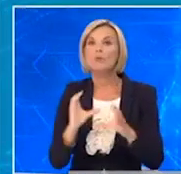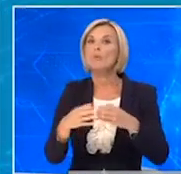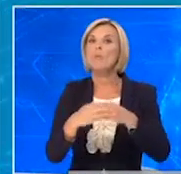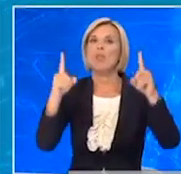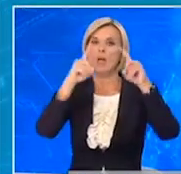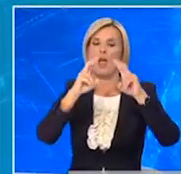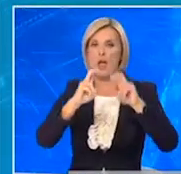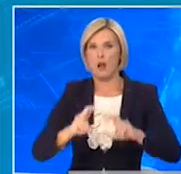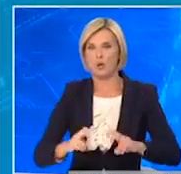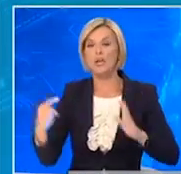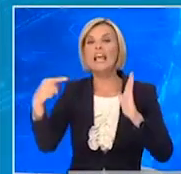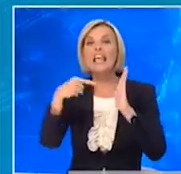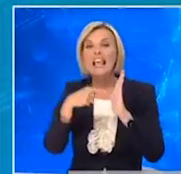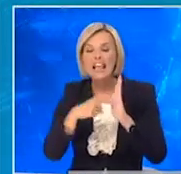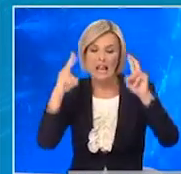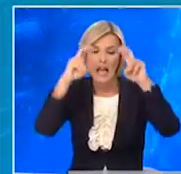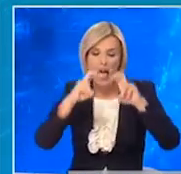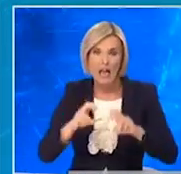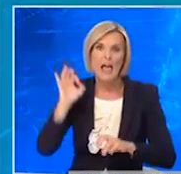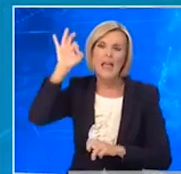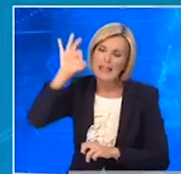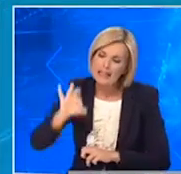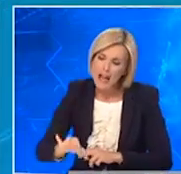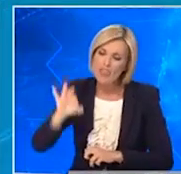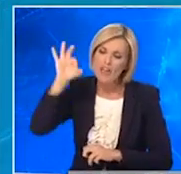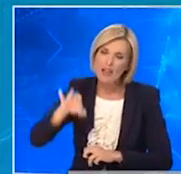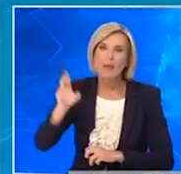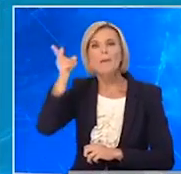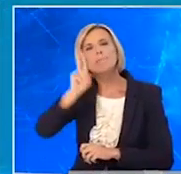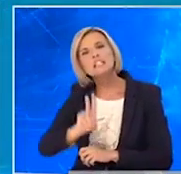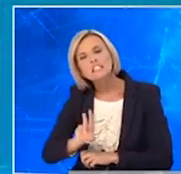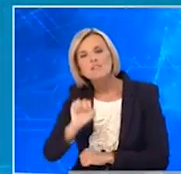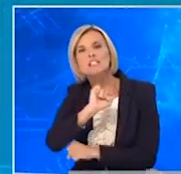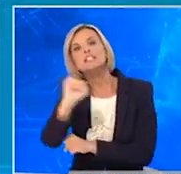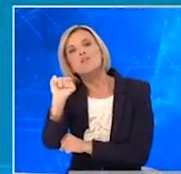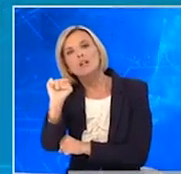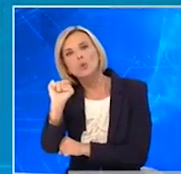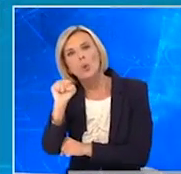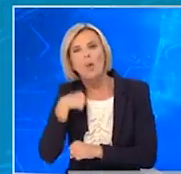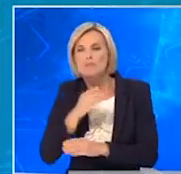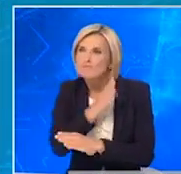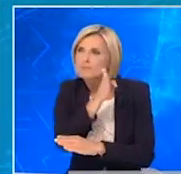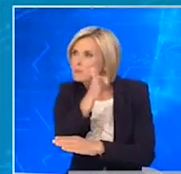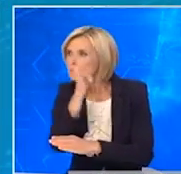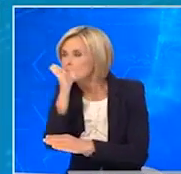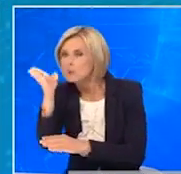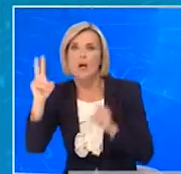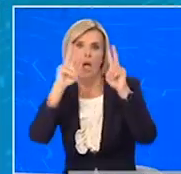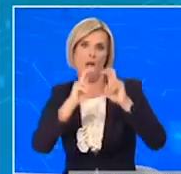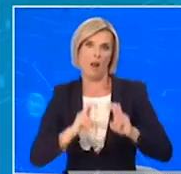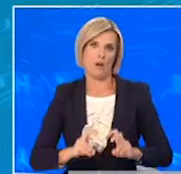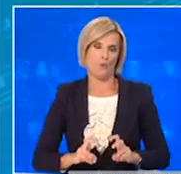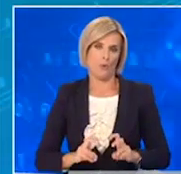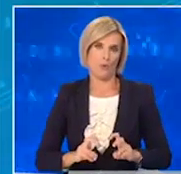των χιλίων αυτών ελέγχων που γίνονται συνήθως Παρασκευές, Σάββατα στις περιοχές αυτές και υπάρχουν και οι